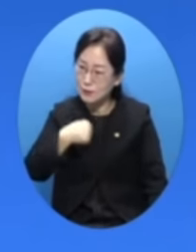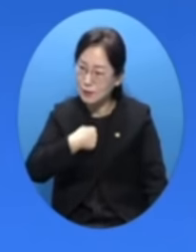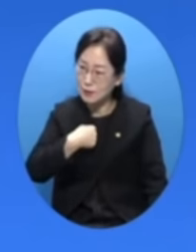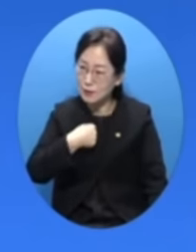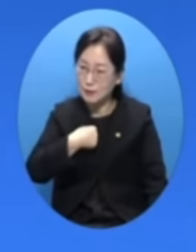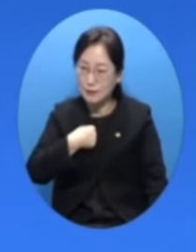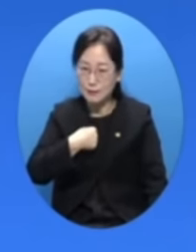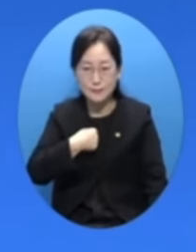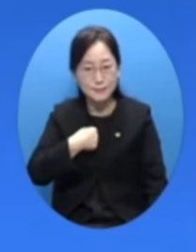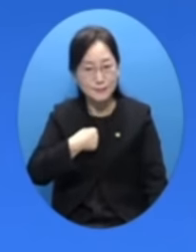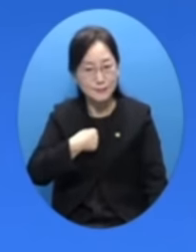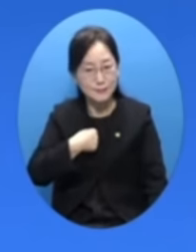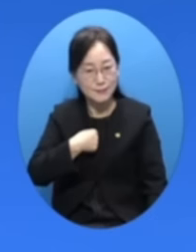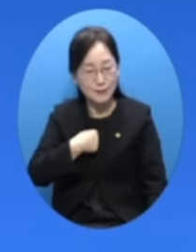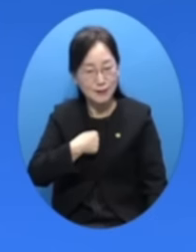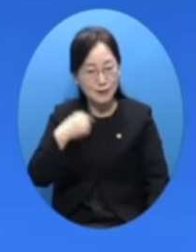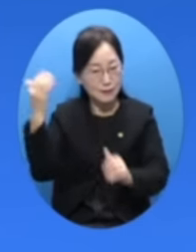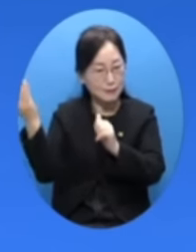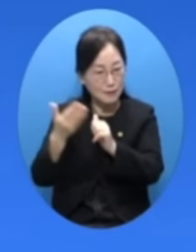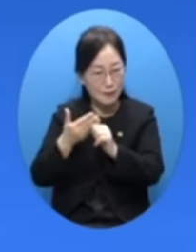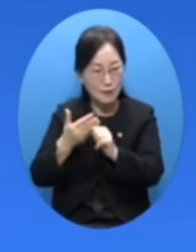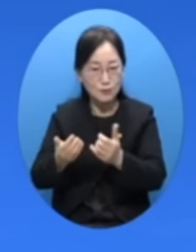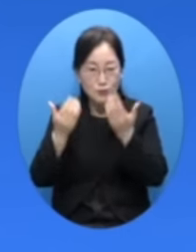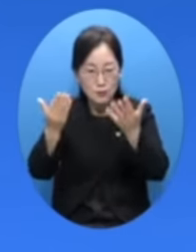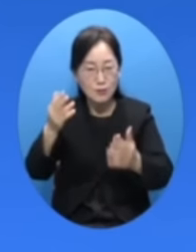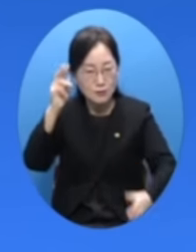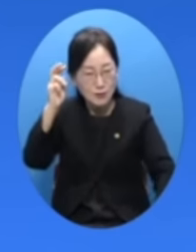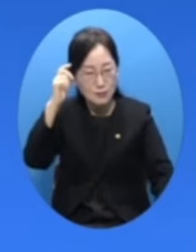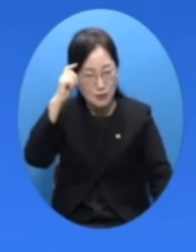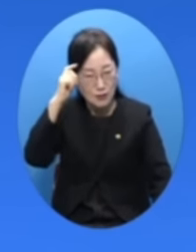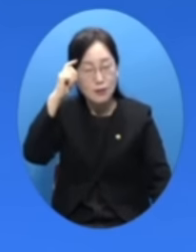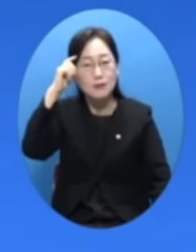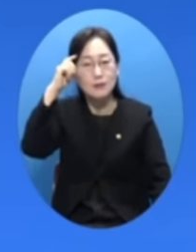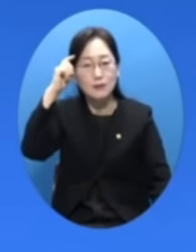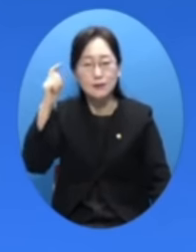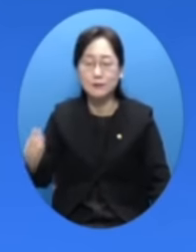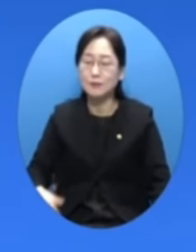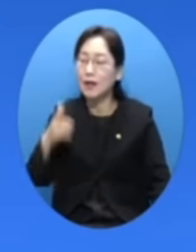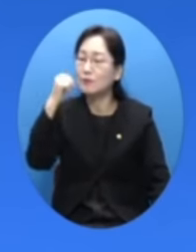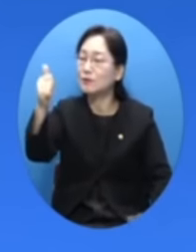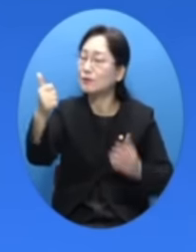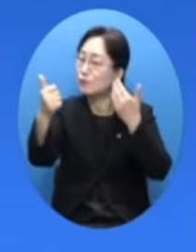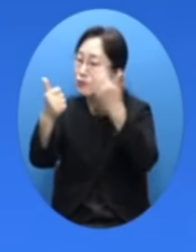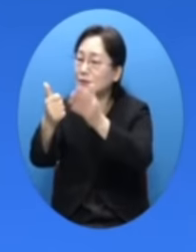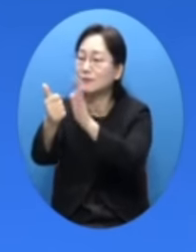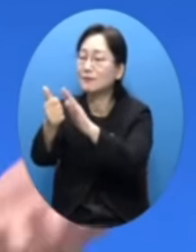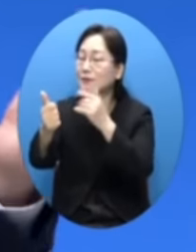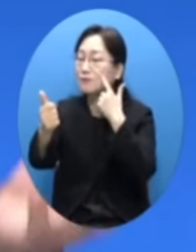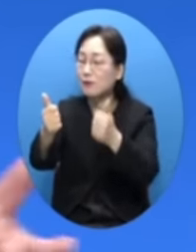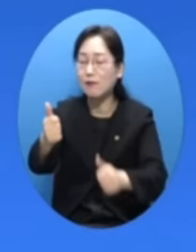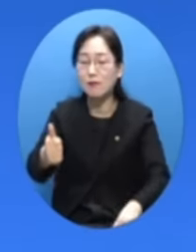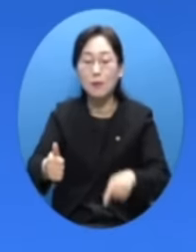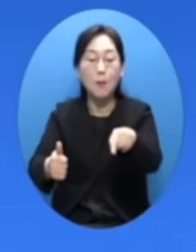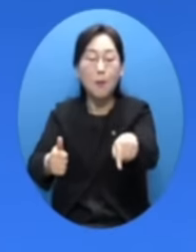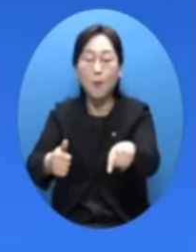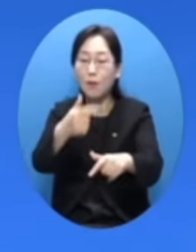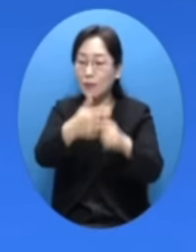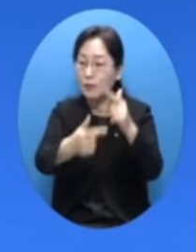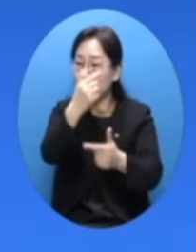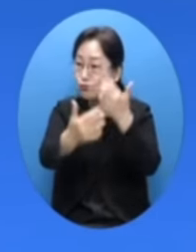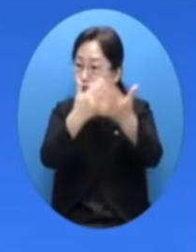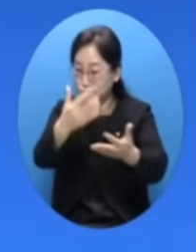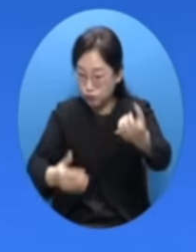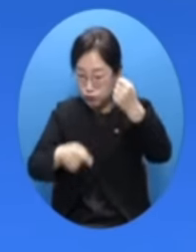번제 제물로 드려지는 것이 아닌가 아마 그런 생각이 들었을지도 모릅니다. 그래서 아버지에게 묻습니다. 아버지 여기 나무하고 불이